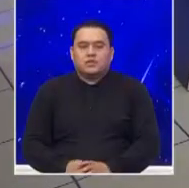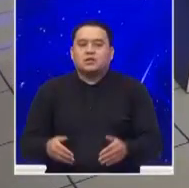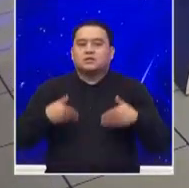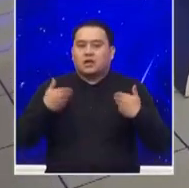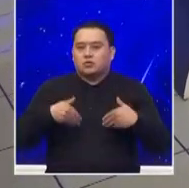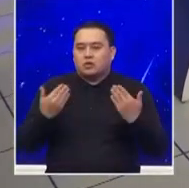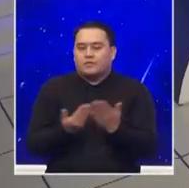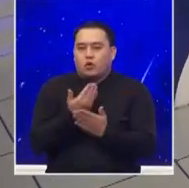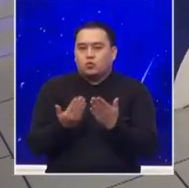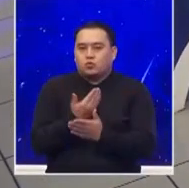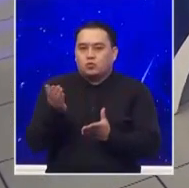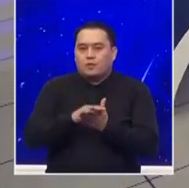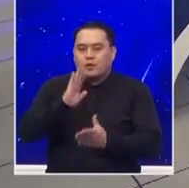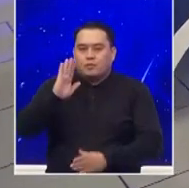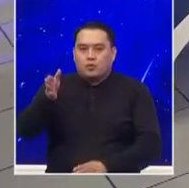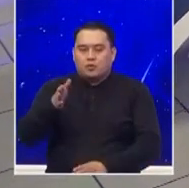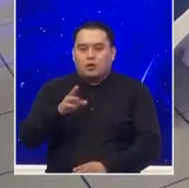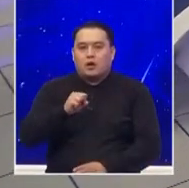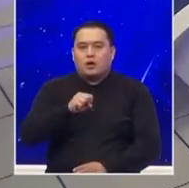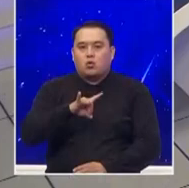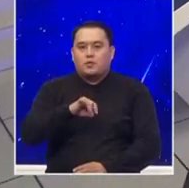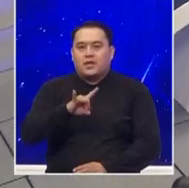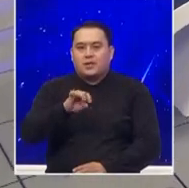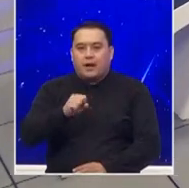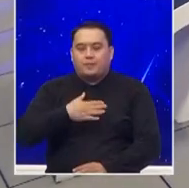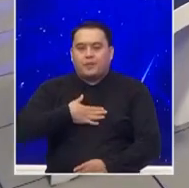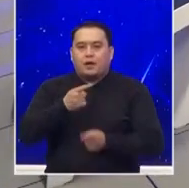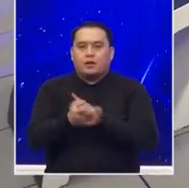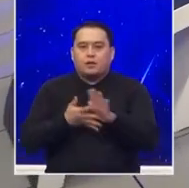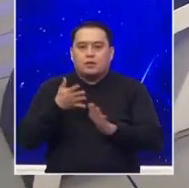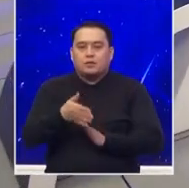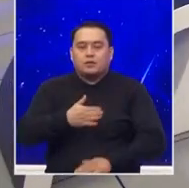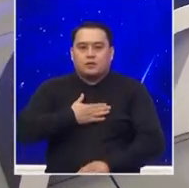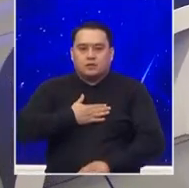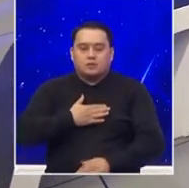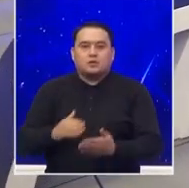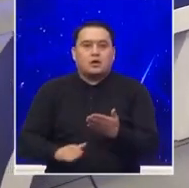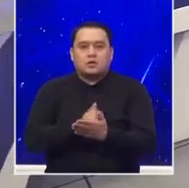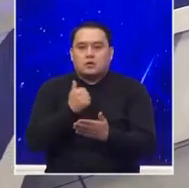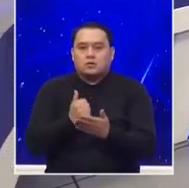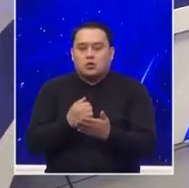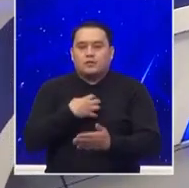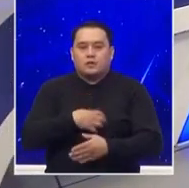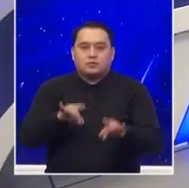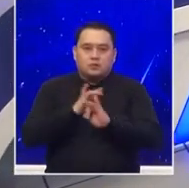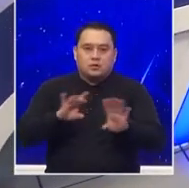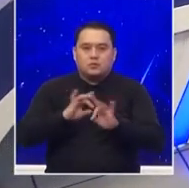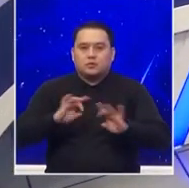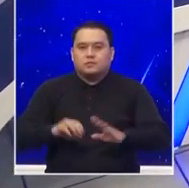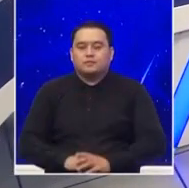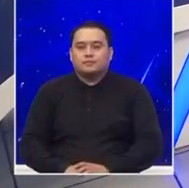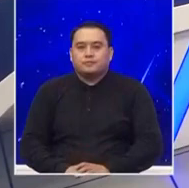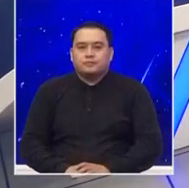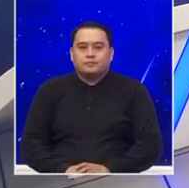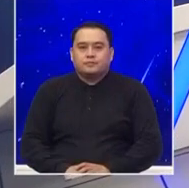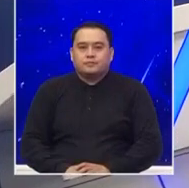Здравствуйте! В эфире телеканала ЖТСУ выпуск вечерних новостей. В студии Гульмира Тимиргалиева. Сурдоперевод обеспечивает Марат Жумабеков. И в начале выпуска